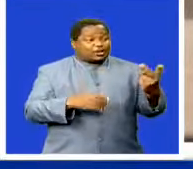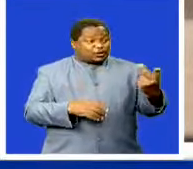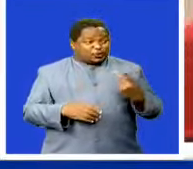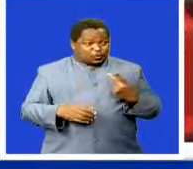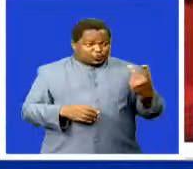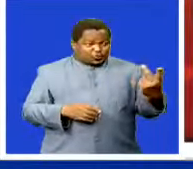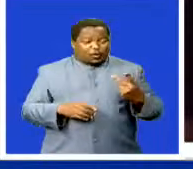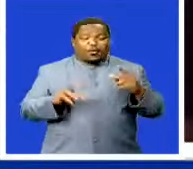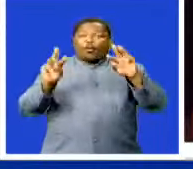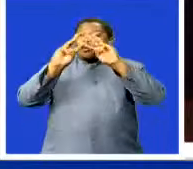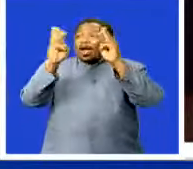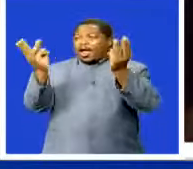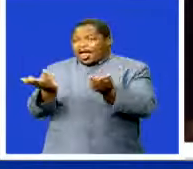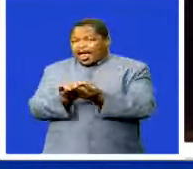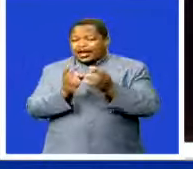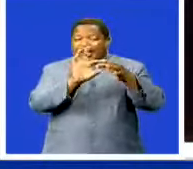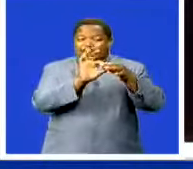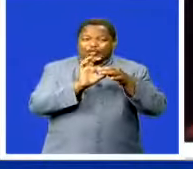emhlabeni.